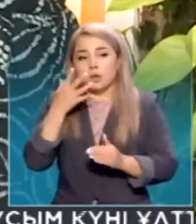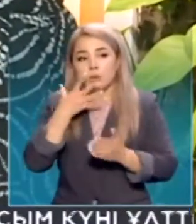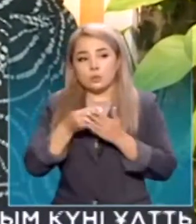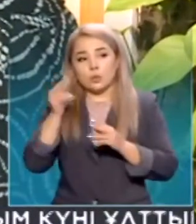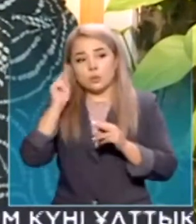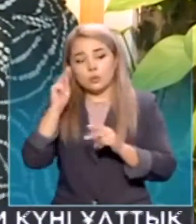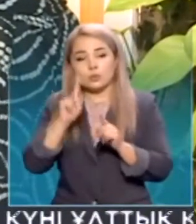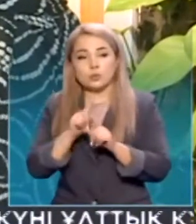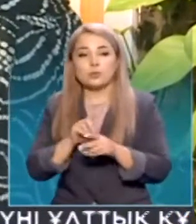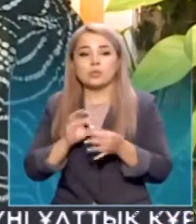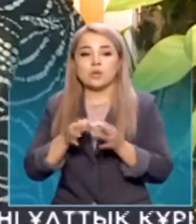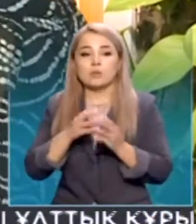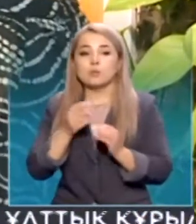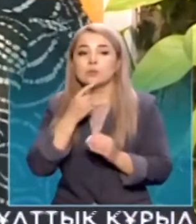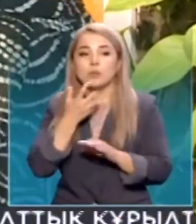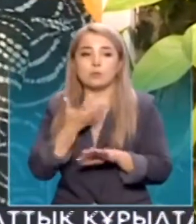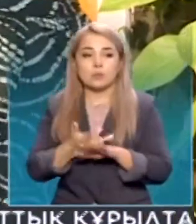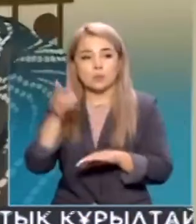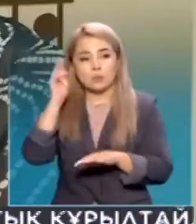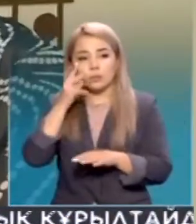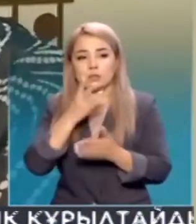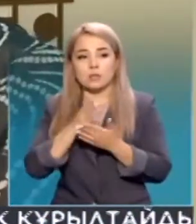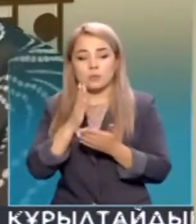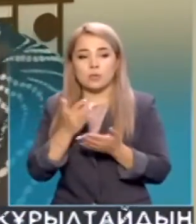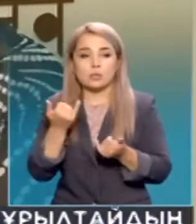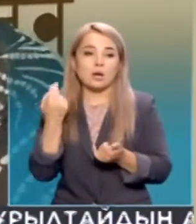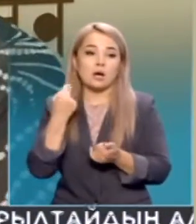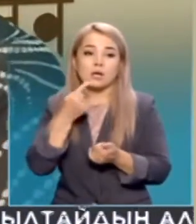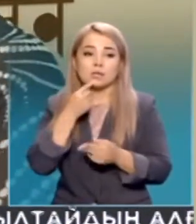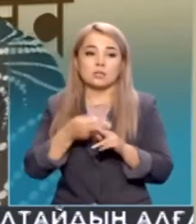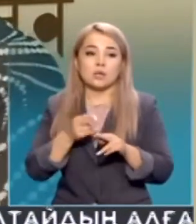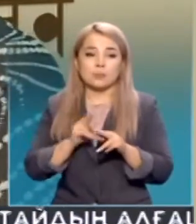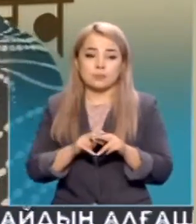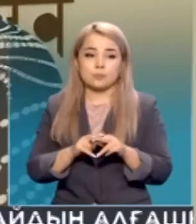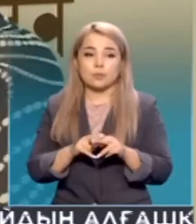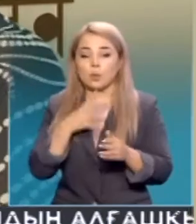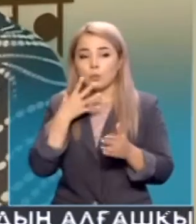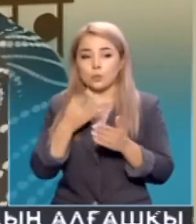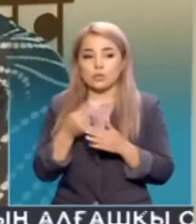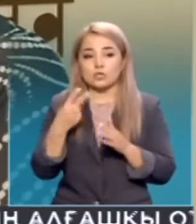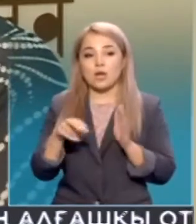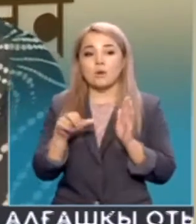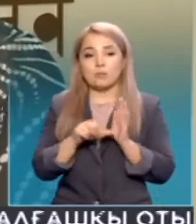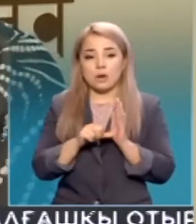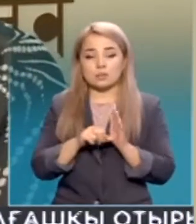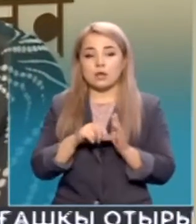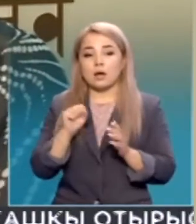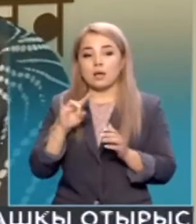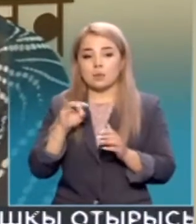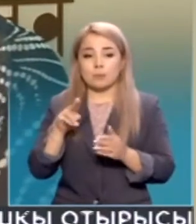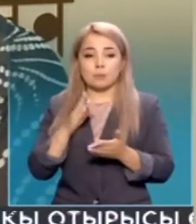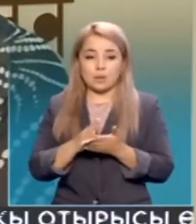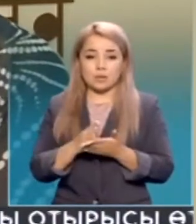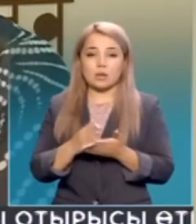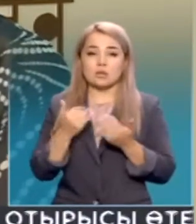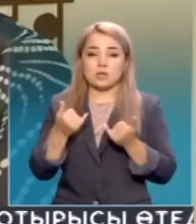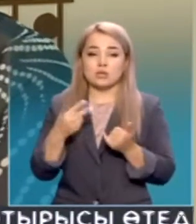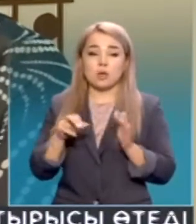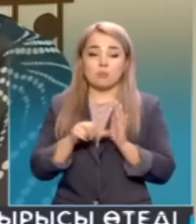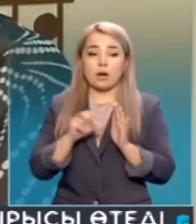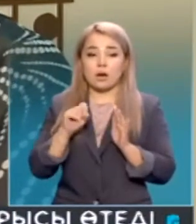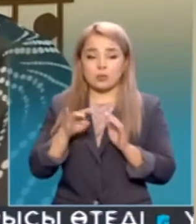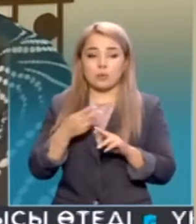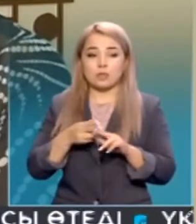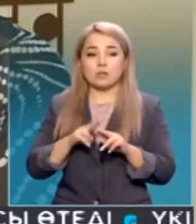игеру ауыр және шатасулар көп болатынын айтады. Ағылшын тілінде өзі 26 әріп бар, бірақ 26